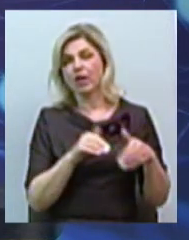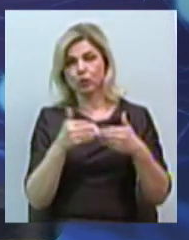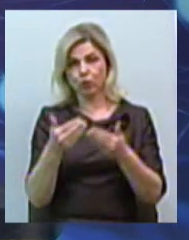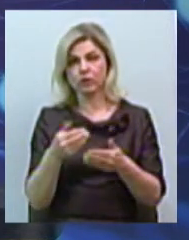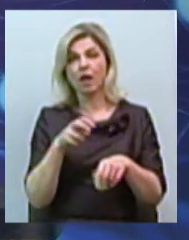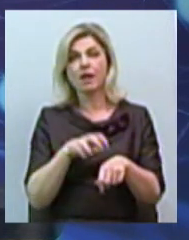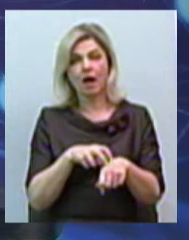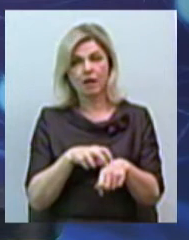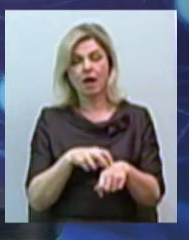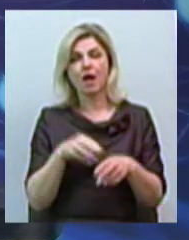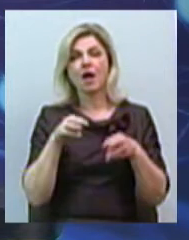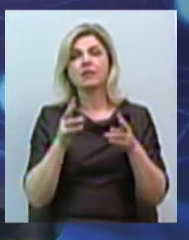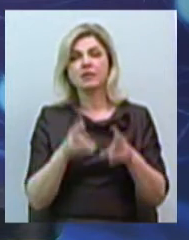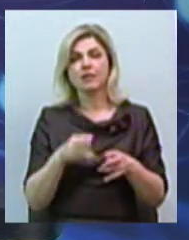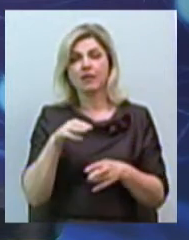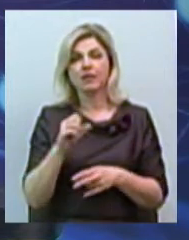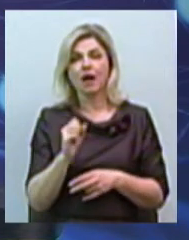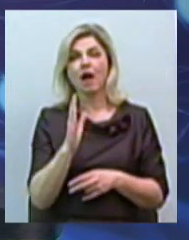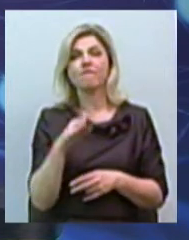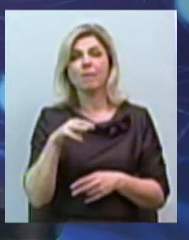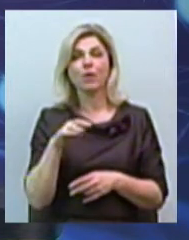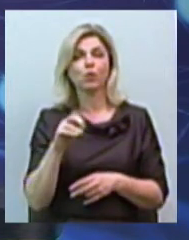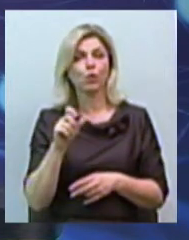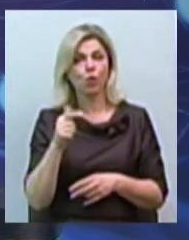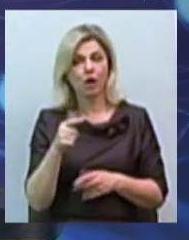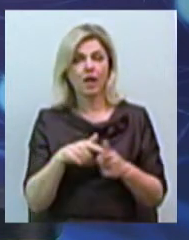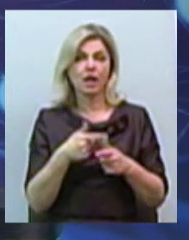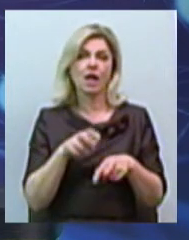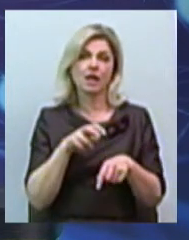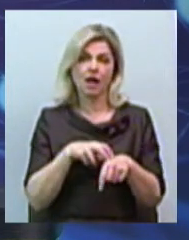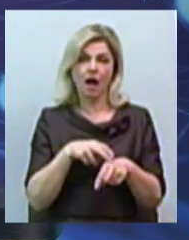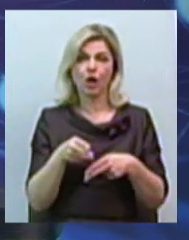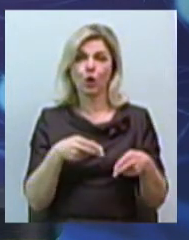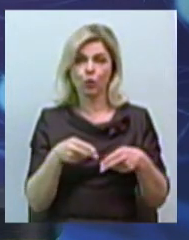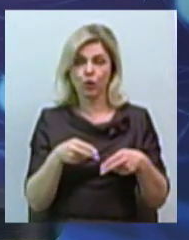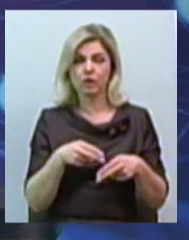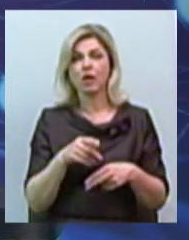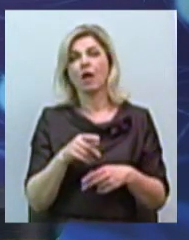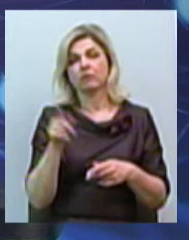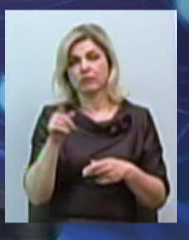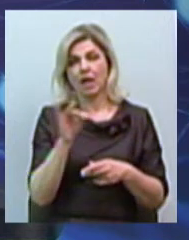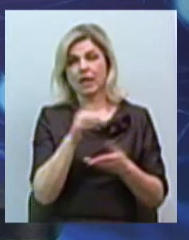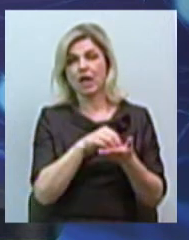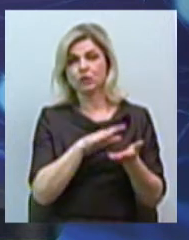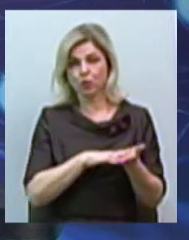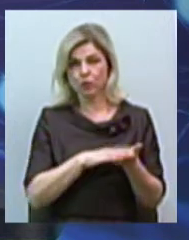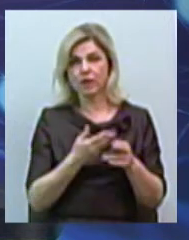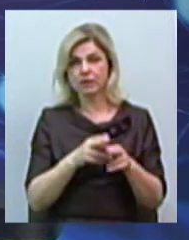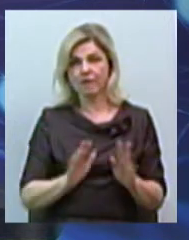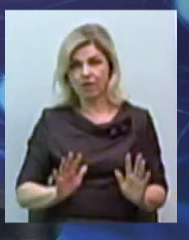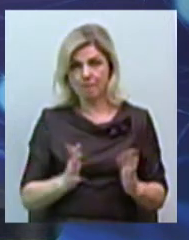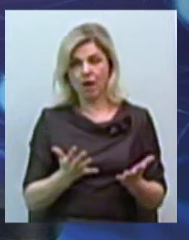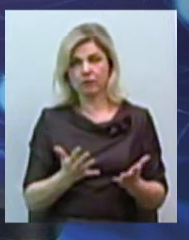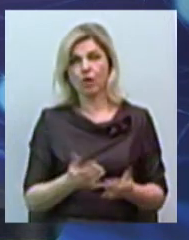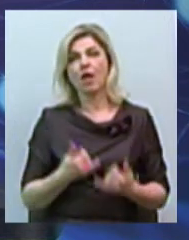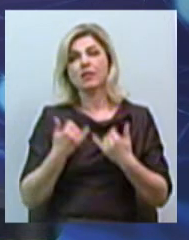до лікаря-травматолога або до лікаря-хірурга, які реєструють цей випадок,